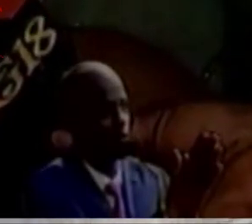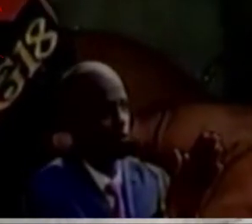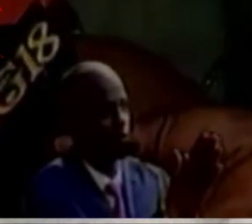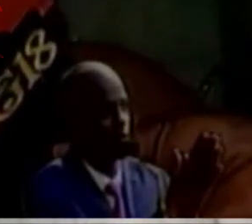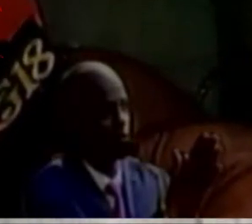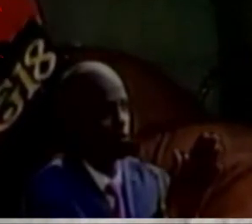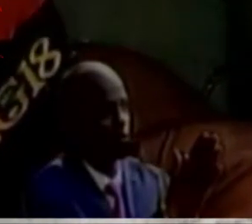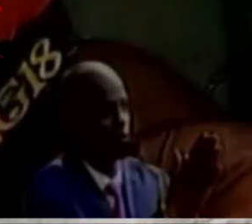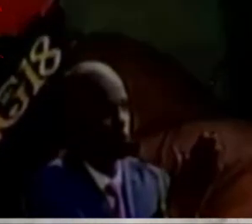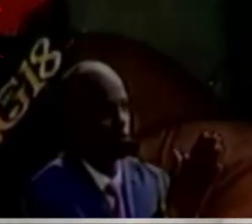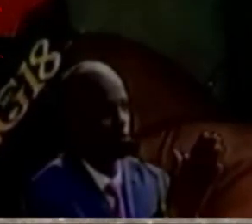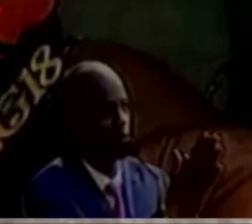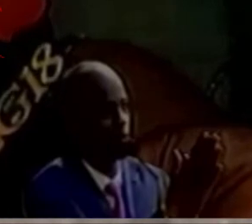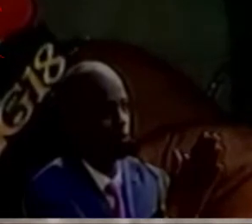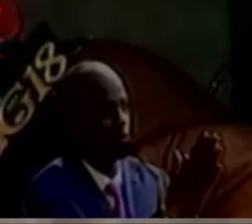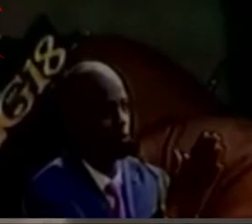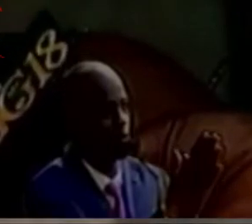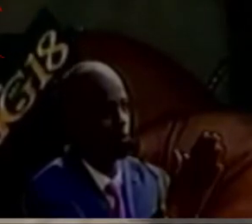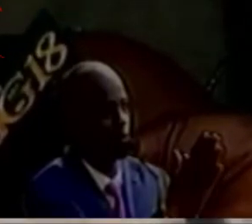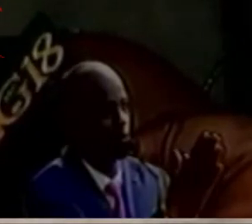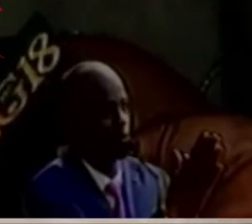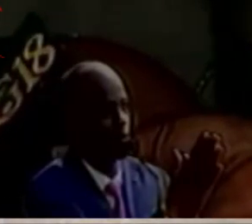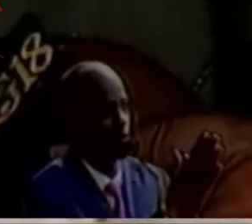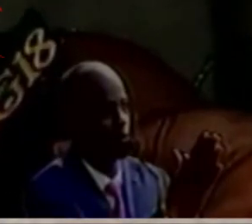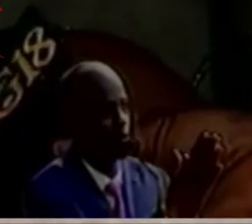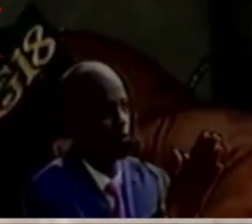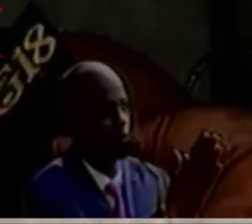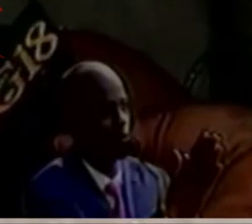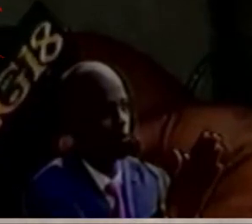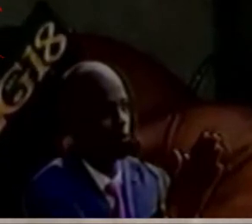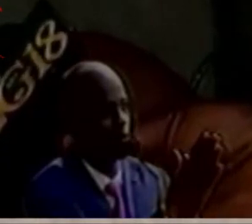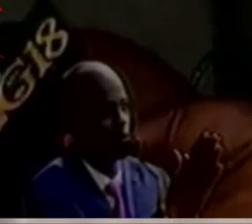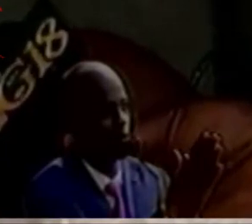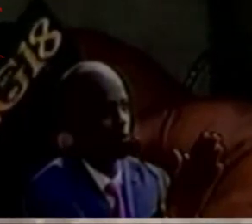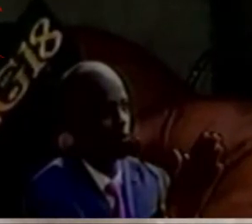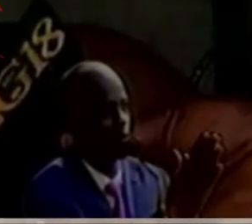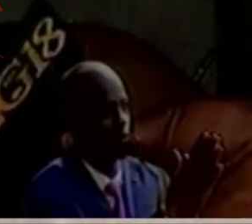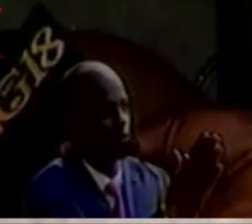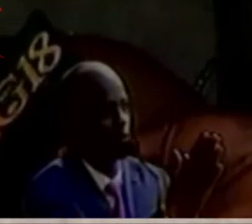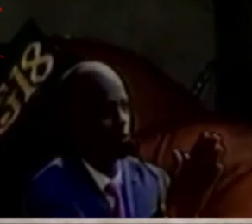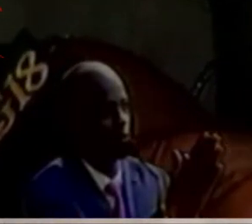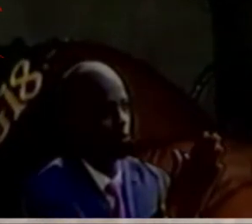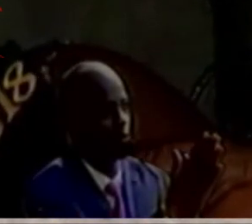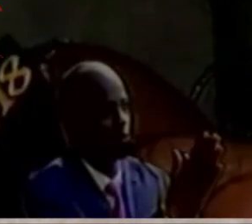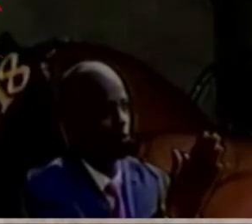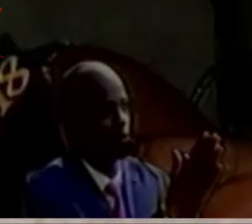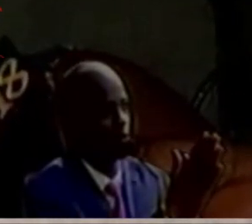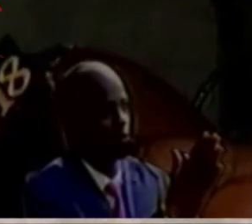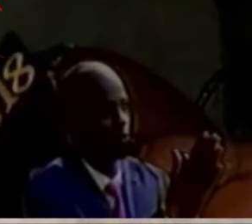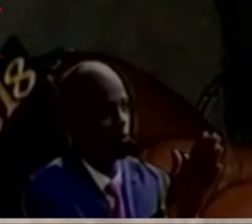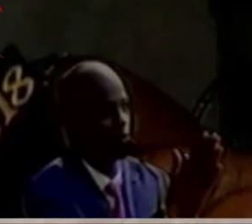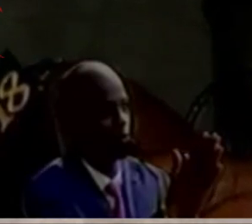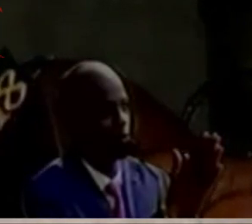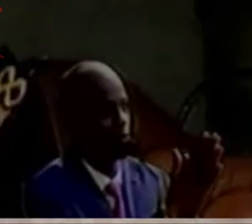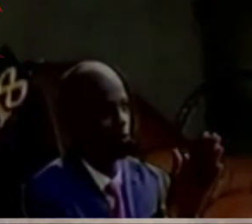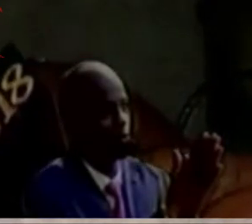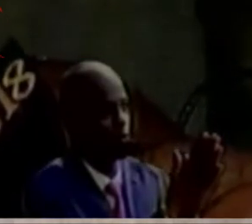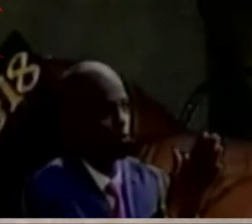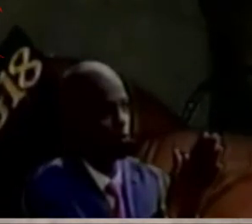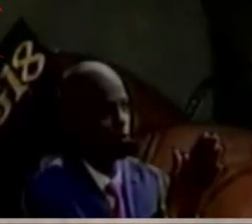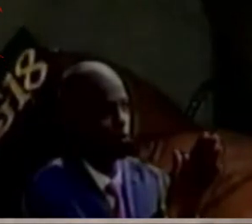440. M'ba fè kòb la. Parfois c'est ça qui rend moi pas venir vendre encore. M'vini là on lè comme ça, m'konn aller m'fon moi m'ba